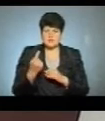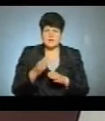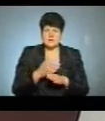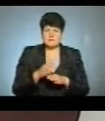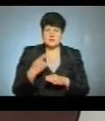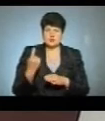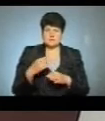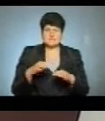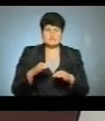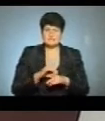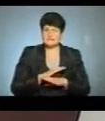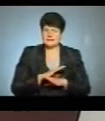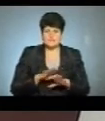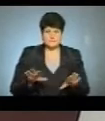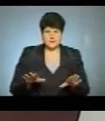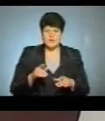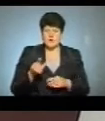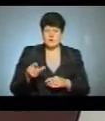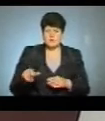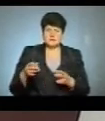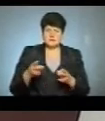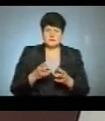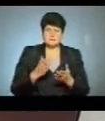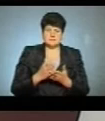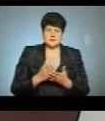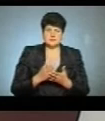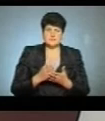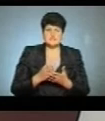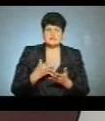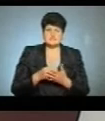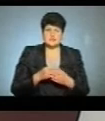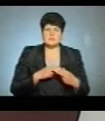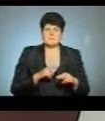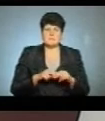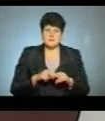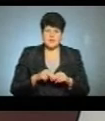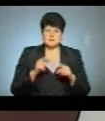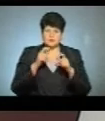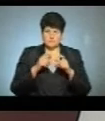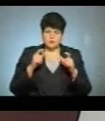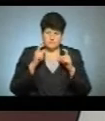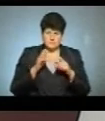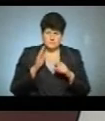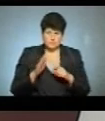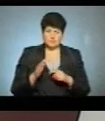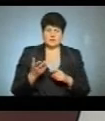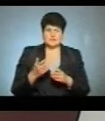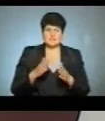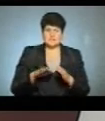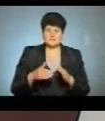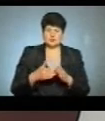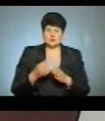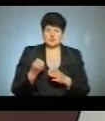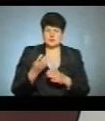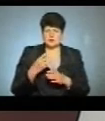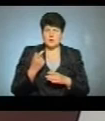міжобласний транспорт не їздитиме. Громадянам потрібно буде носити з собою свій паспорт, ходити в масках не більше, ніж по двоє осіб. Дітям до 14